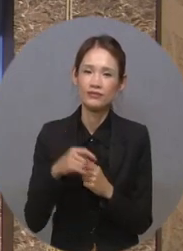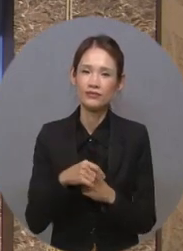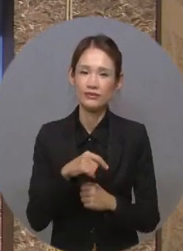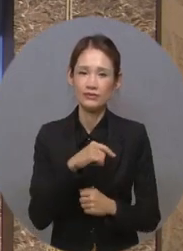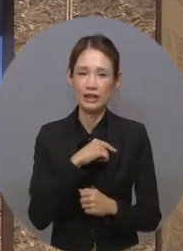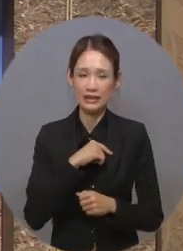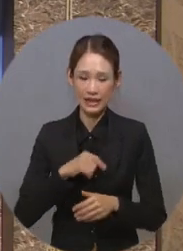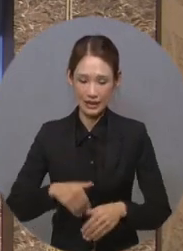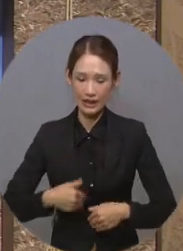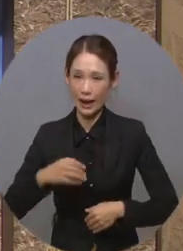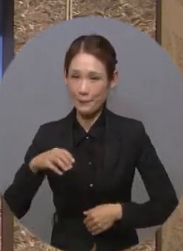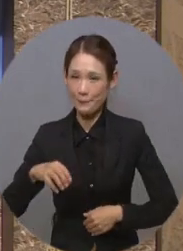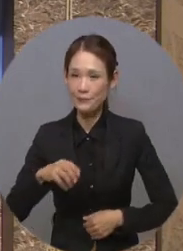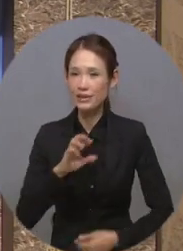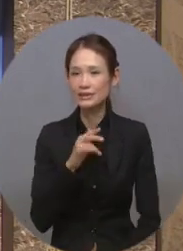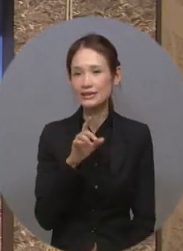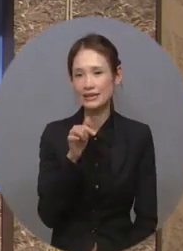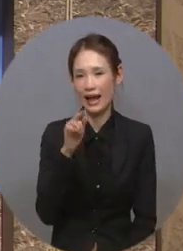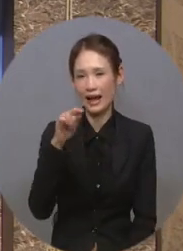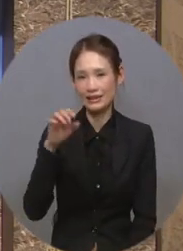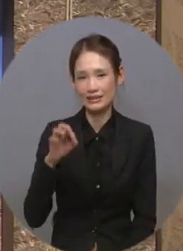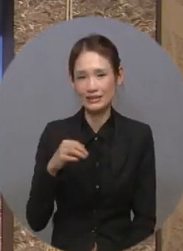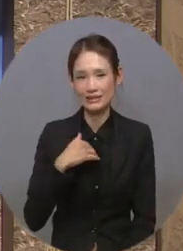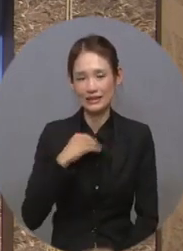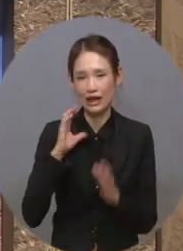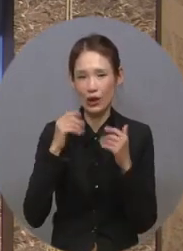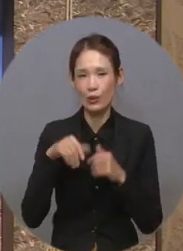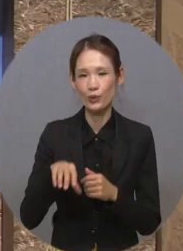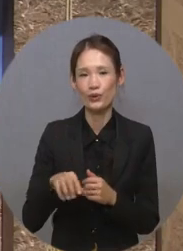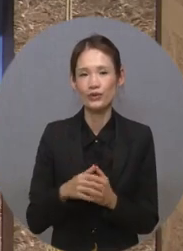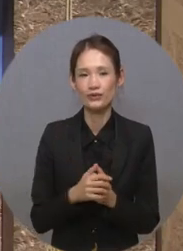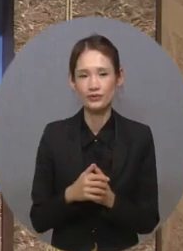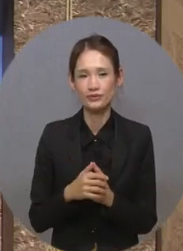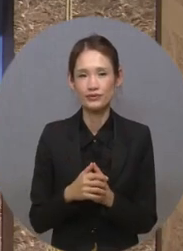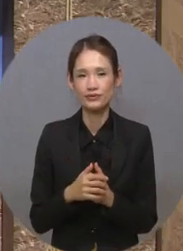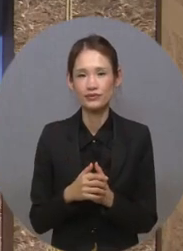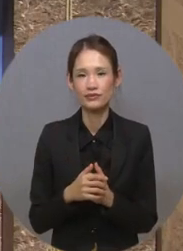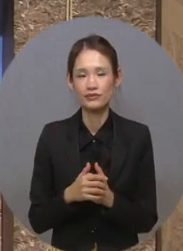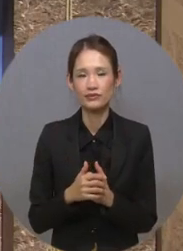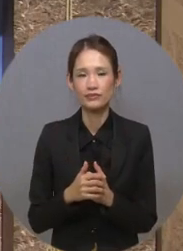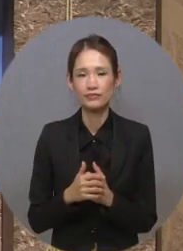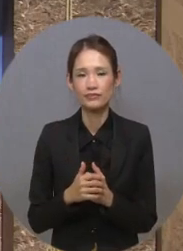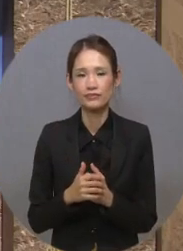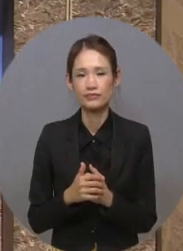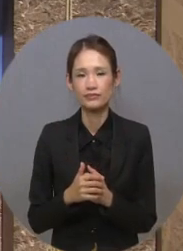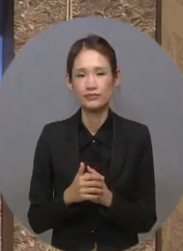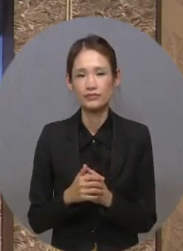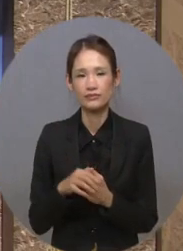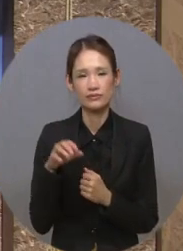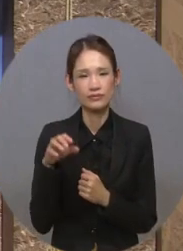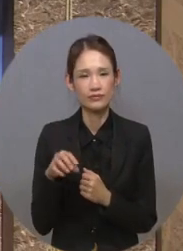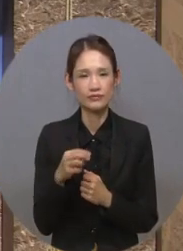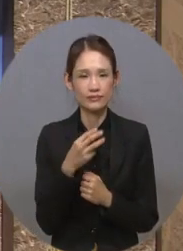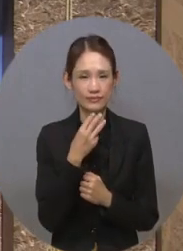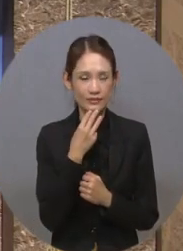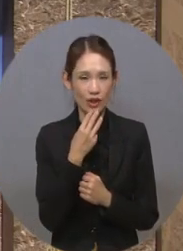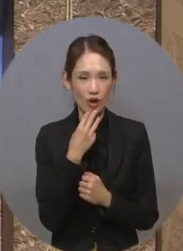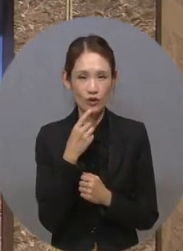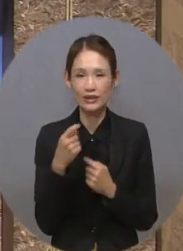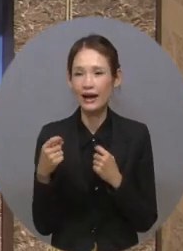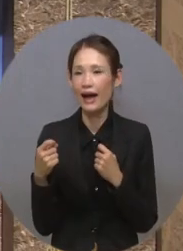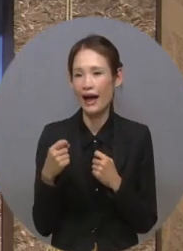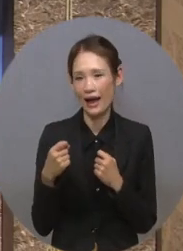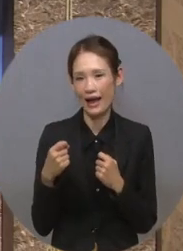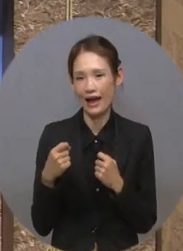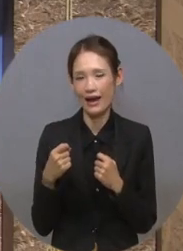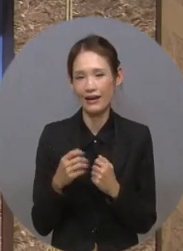가장 남쪽이 장흥이에요. 예. 제 고향이에요, 그쪽이. 아. 장흥이 고향인데, 그쪽이 이제 서울하고